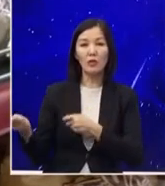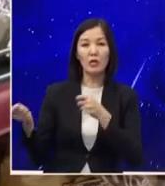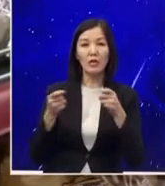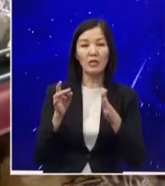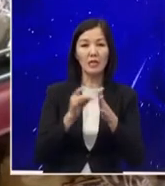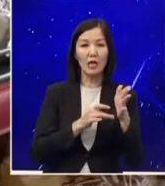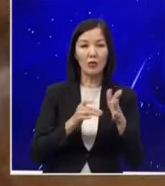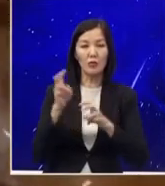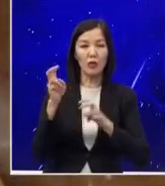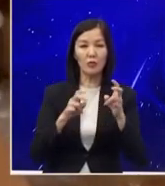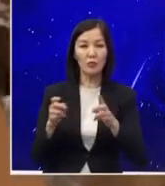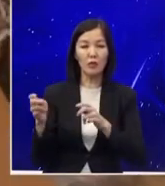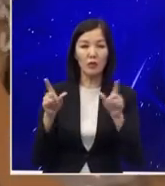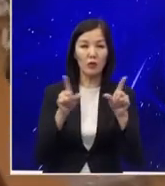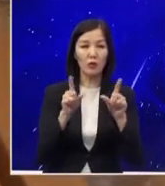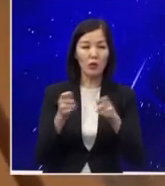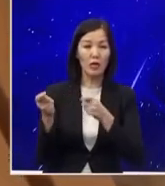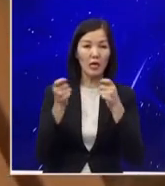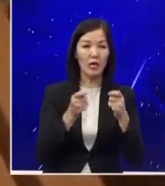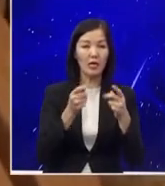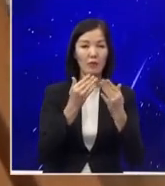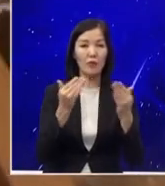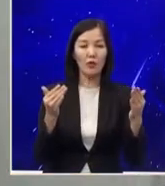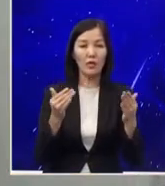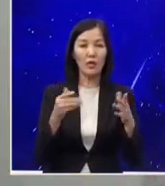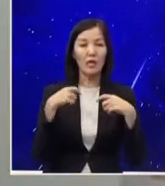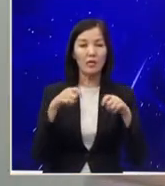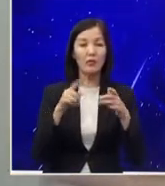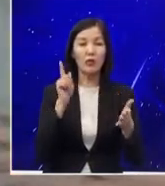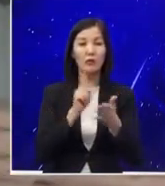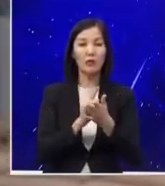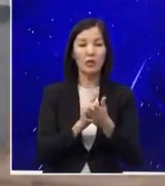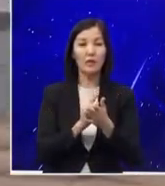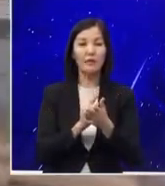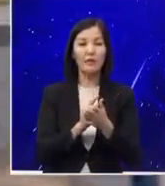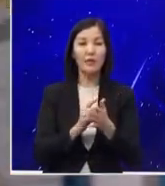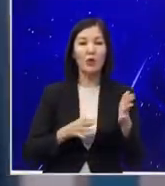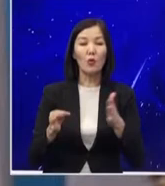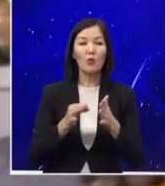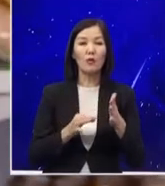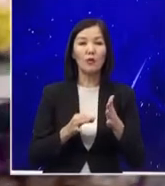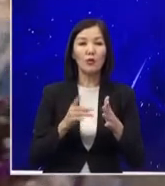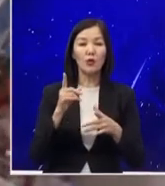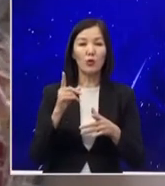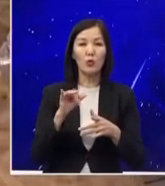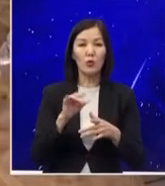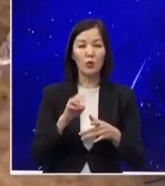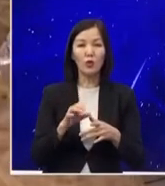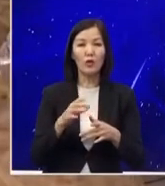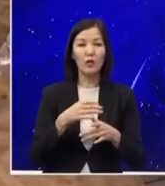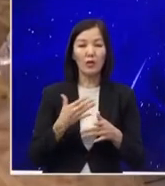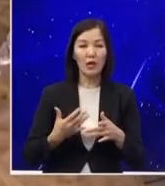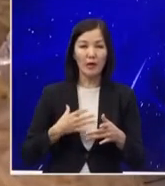Олар Жетісу әлеуметтік кәсіпкерлік корпорациясы бекіткен бағамен саудалауы шарт. Еске сала кетейік, облыста ұн, нан, макарон